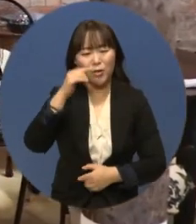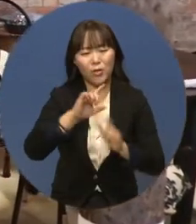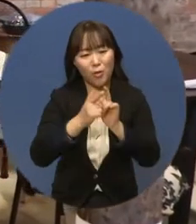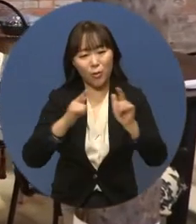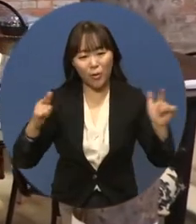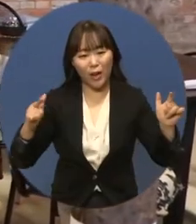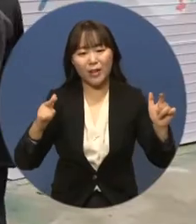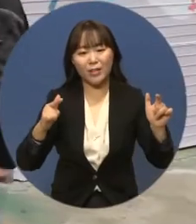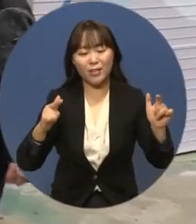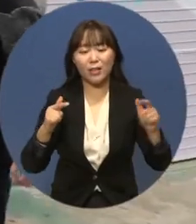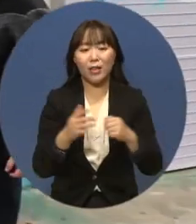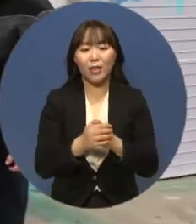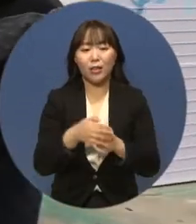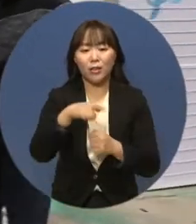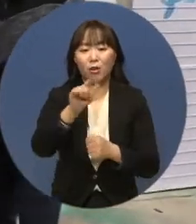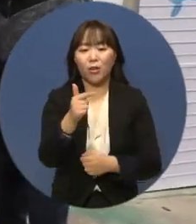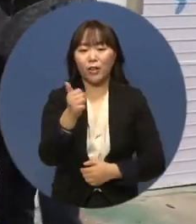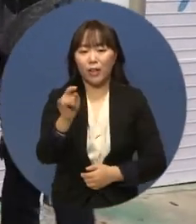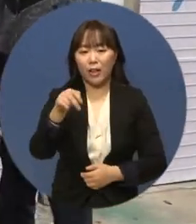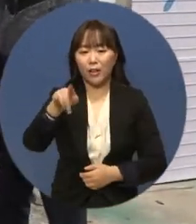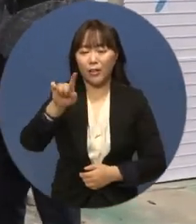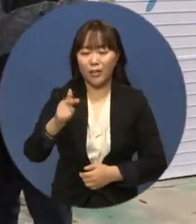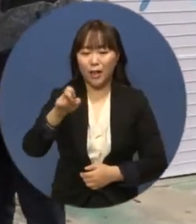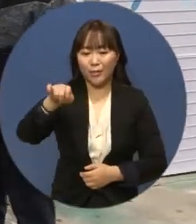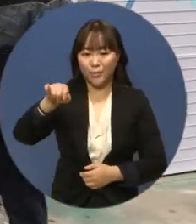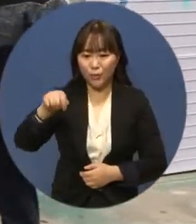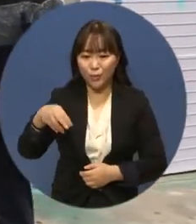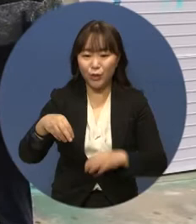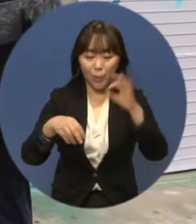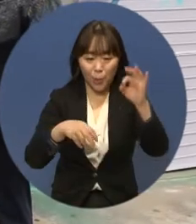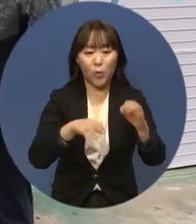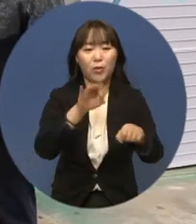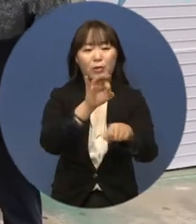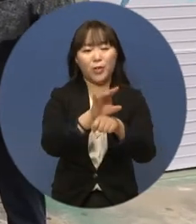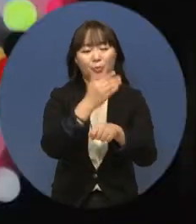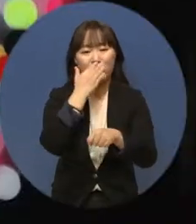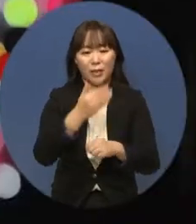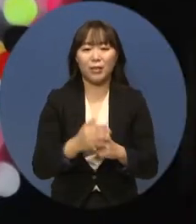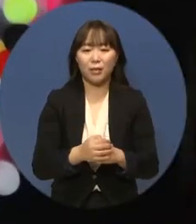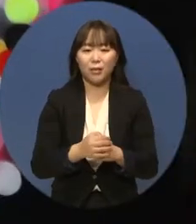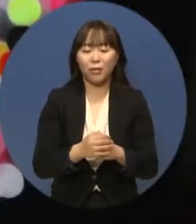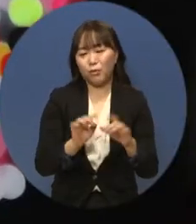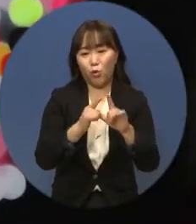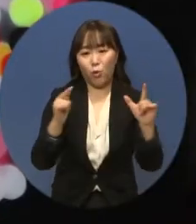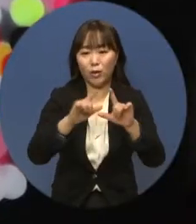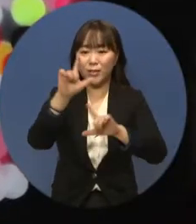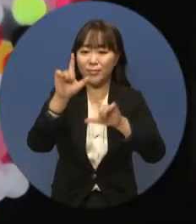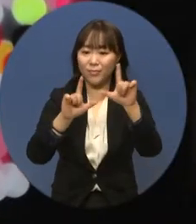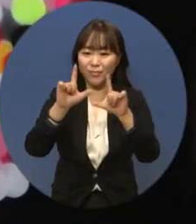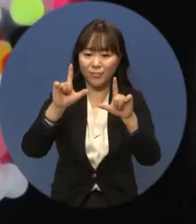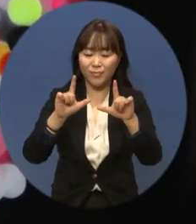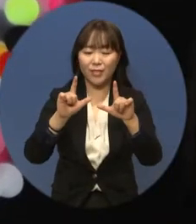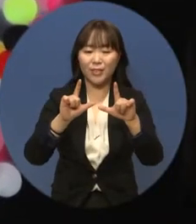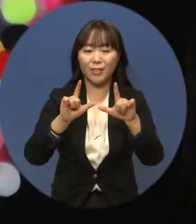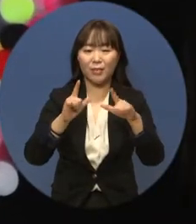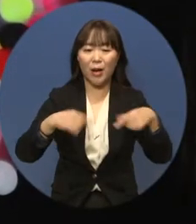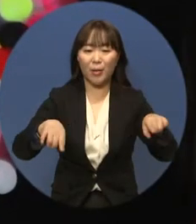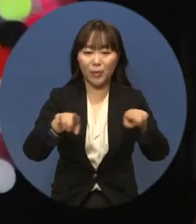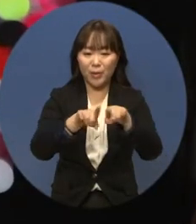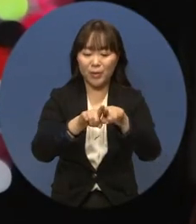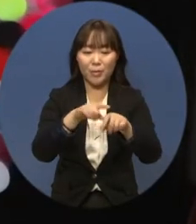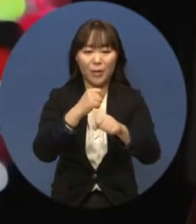다양한 건 해산물을 접하고 구매할 수 있습니다. 여러 가지 이미지들이 어우러져